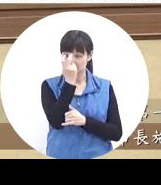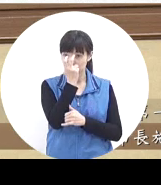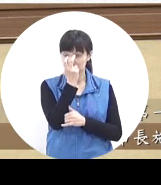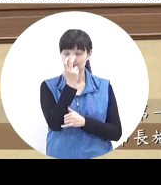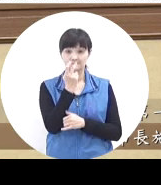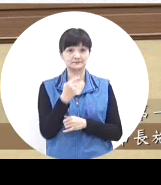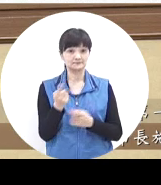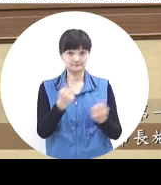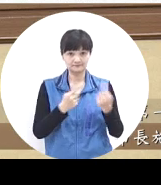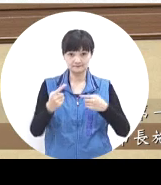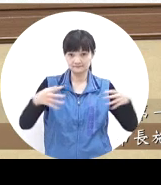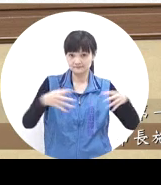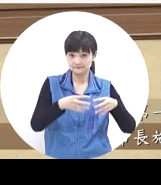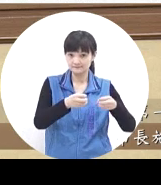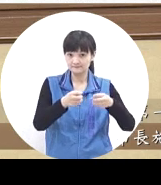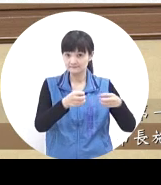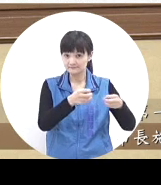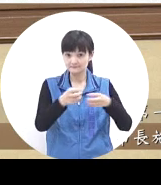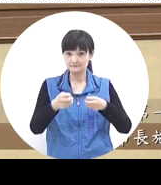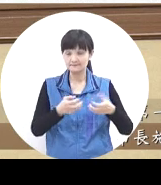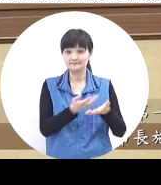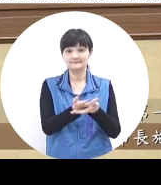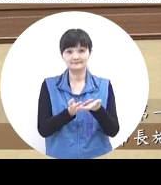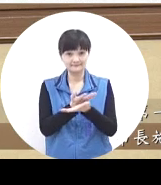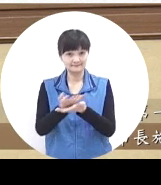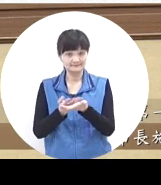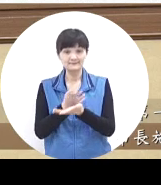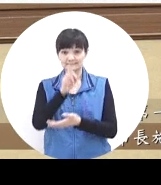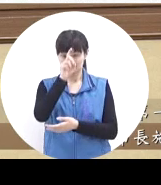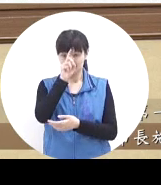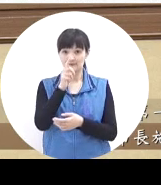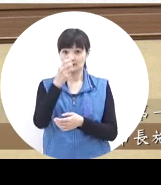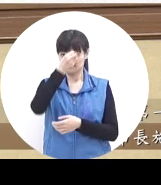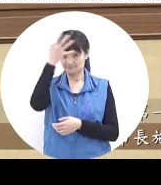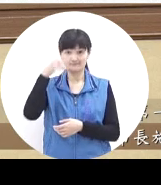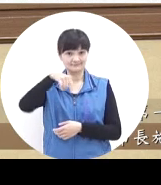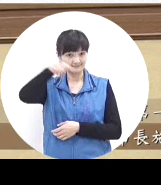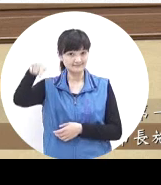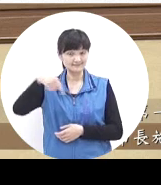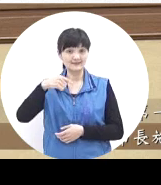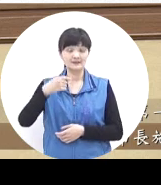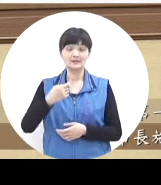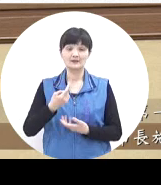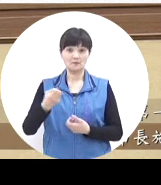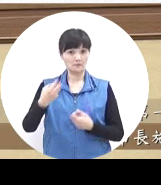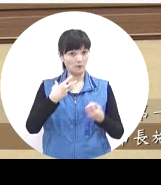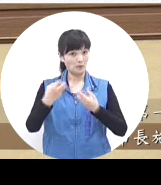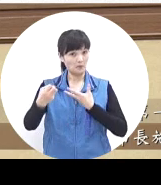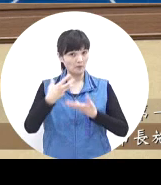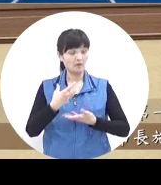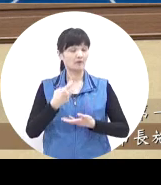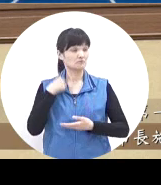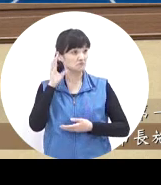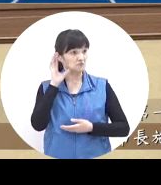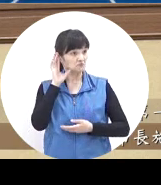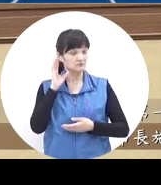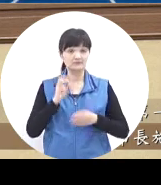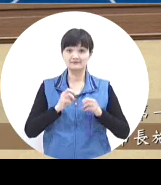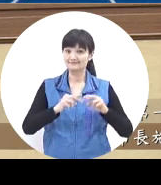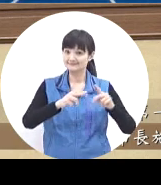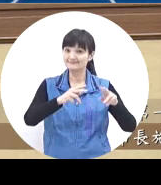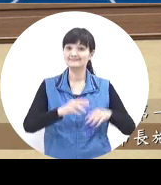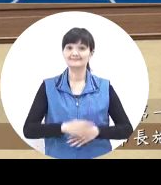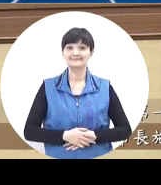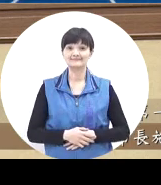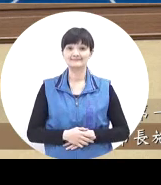职涯的发展中心跟青年交流，希望青年广纳他们的意见。在这当中，我